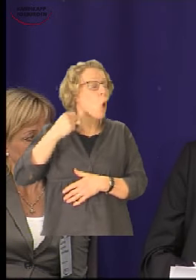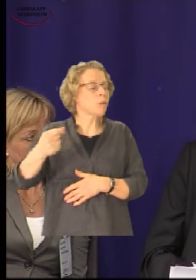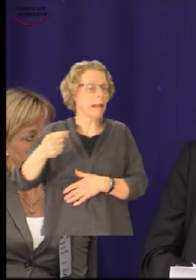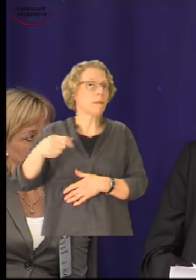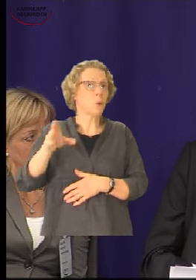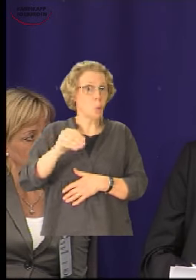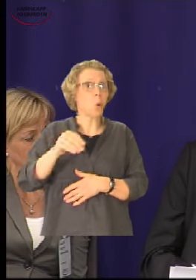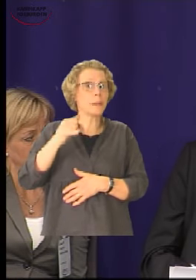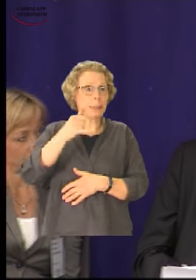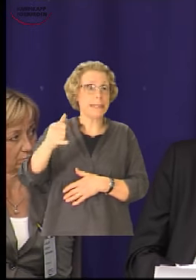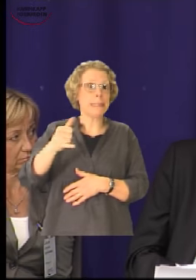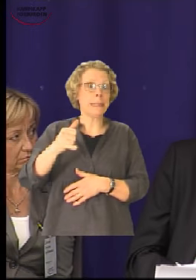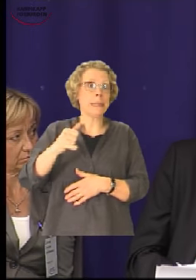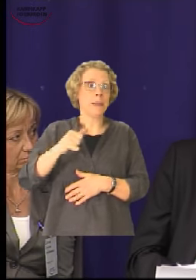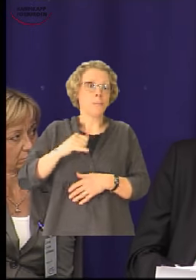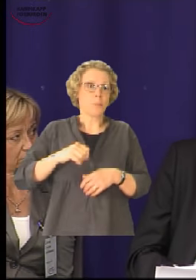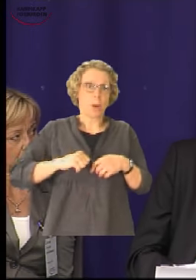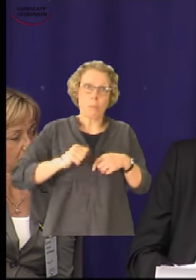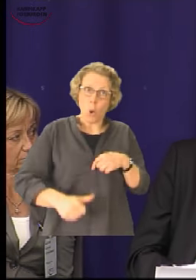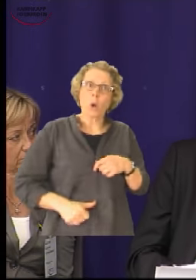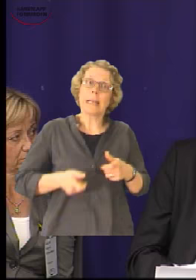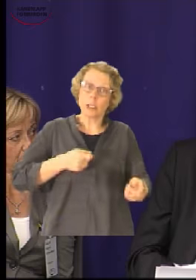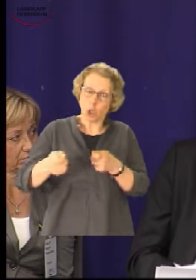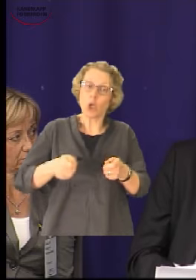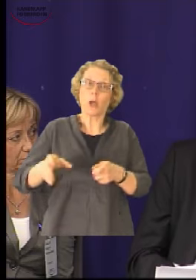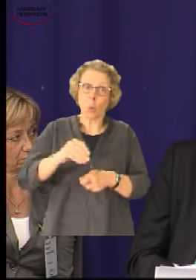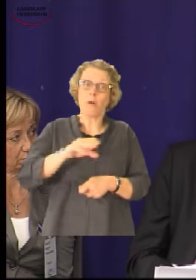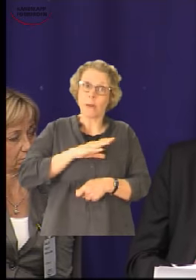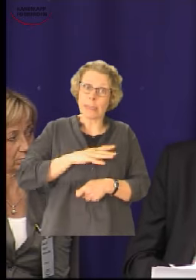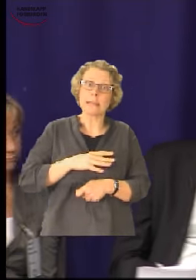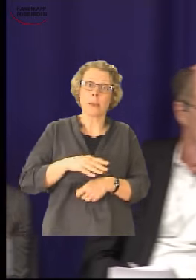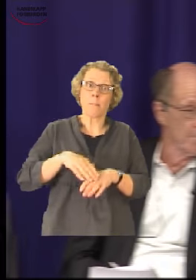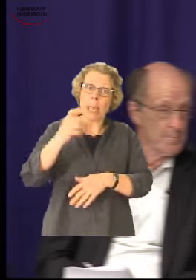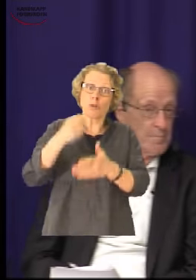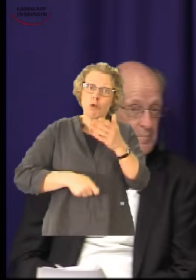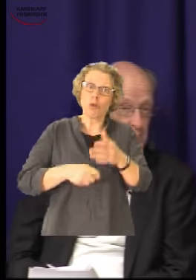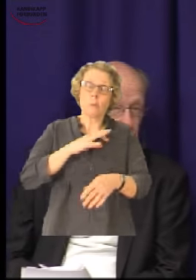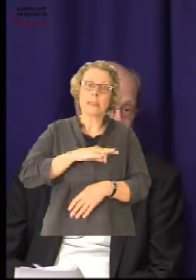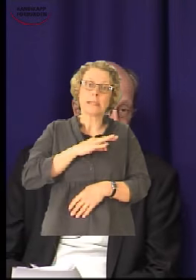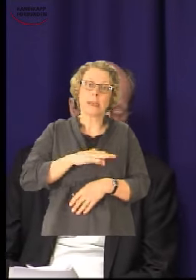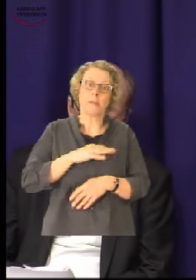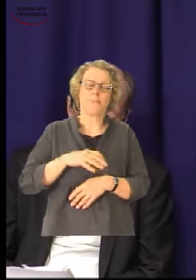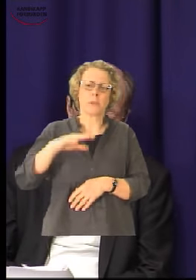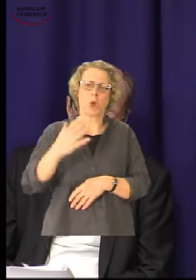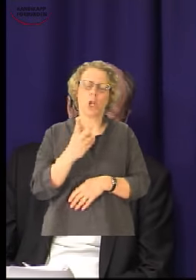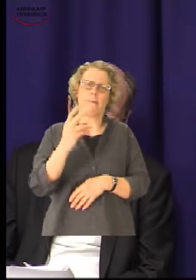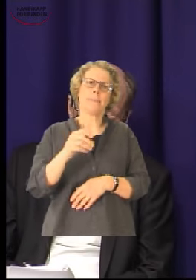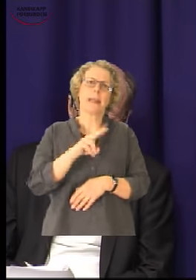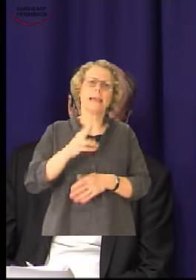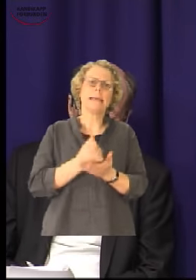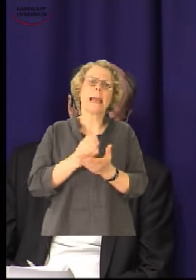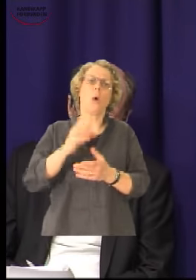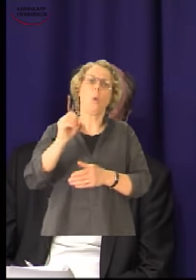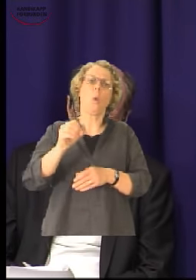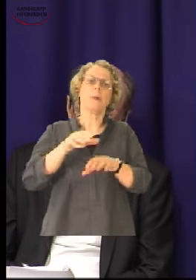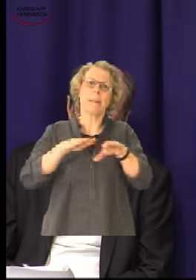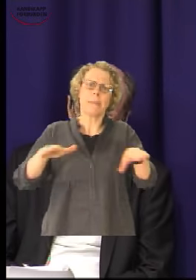effektivare läkemedlen? Är de mer patientintresserade? Nej, dessvärre är det så här att när det gäller ojämlikheten i vården så är det olika landsting